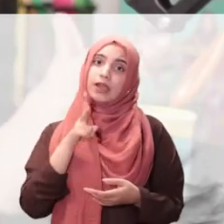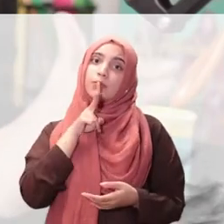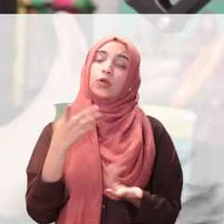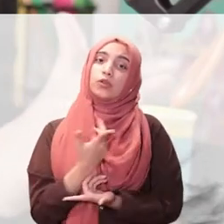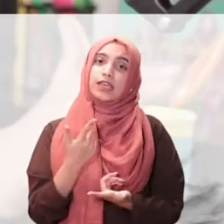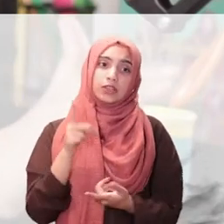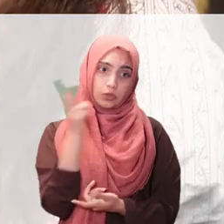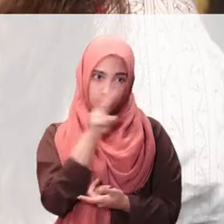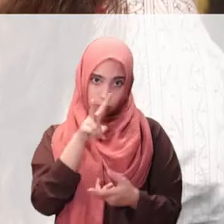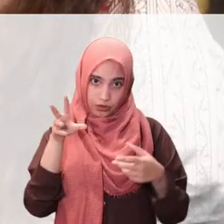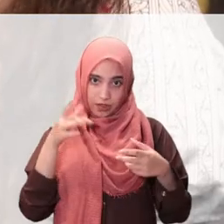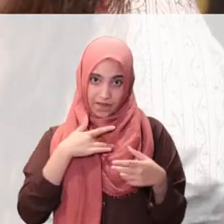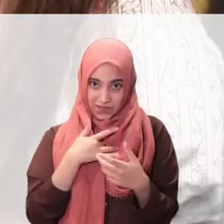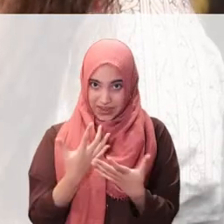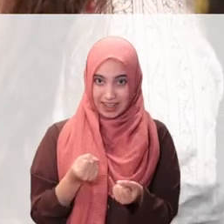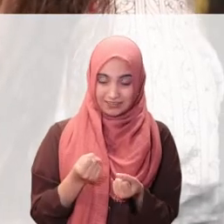सब